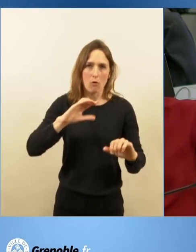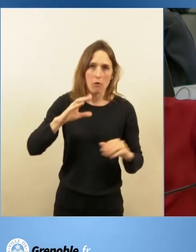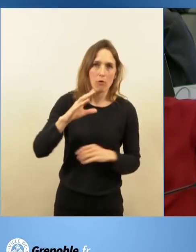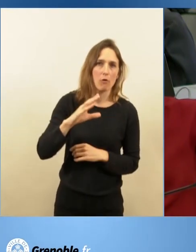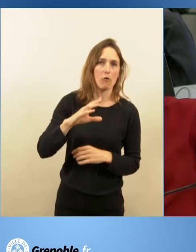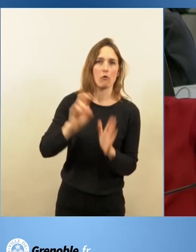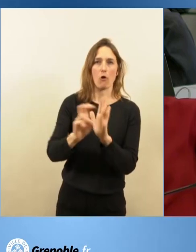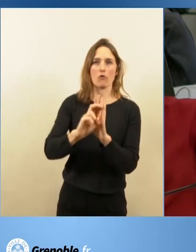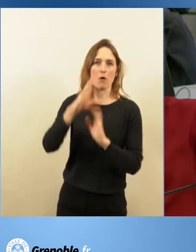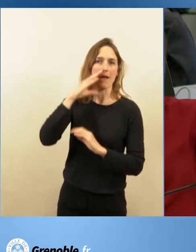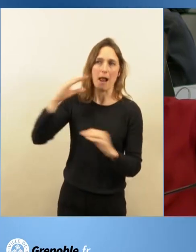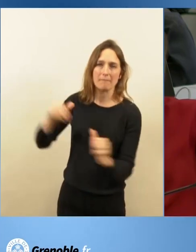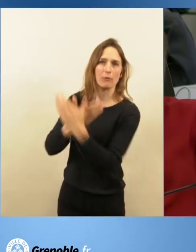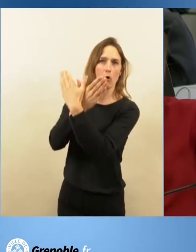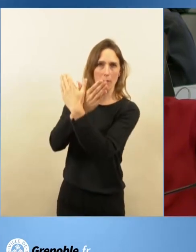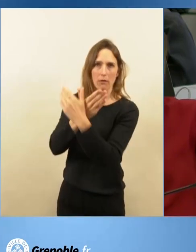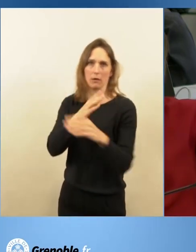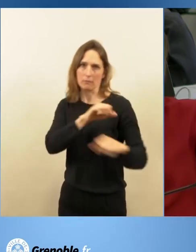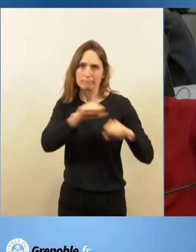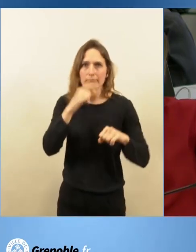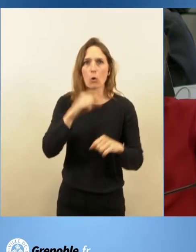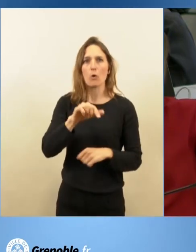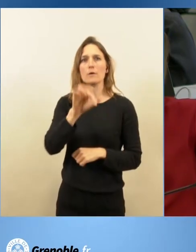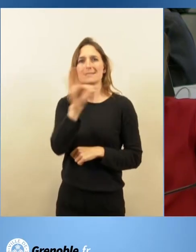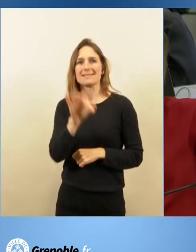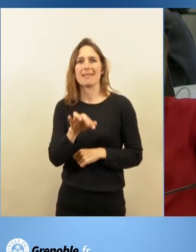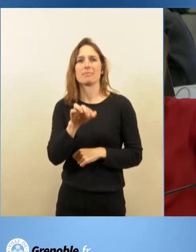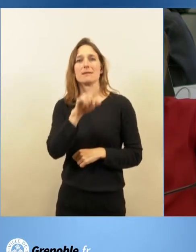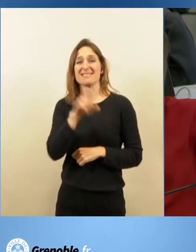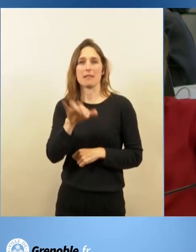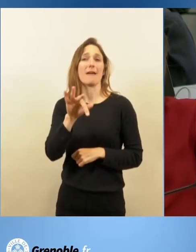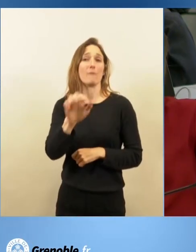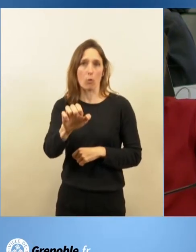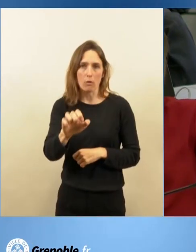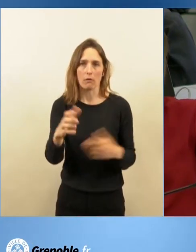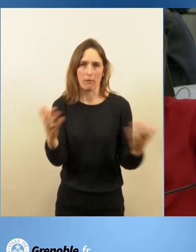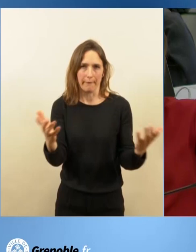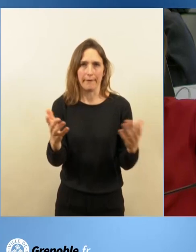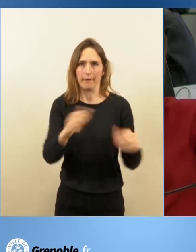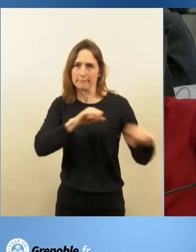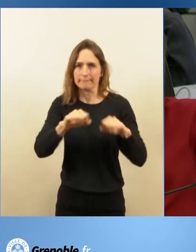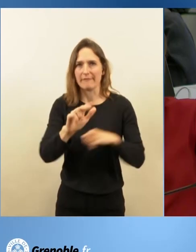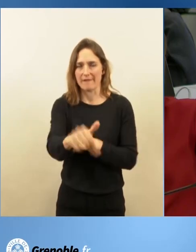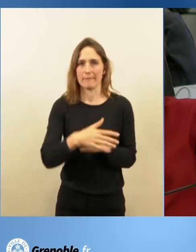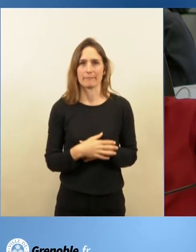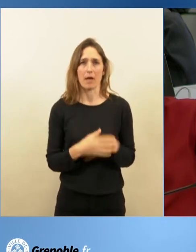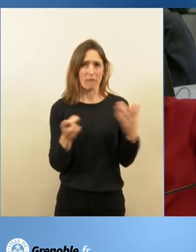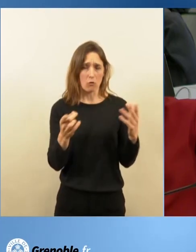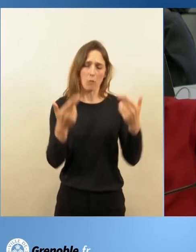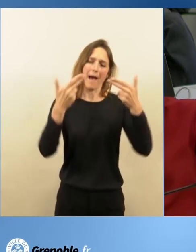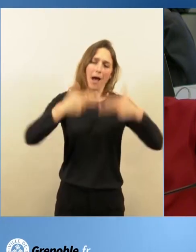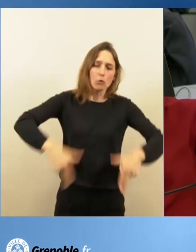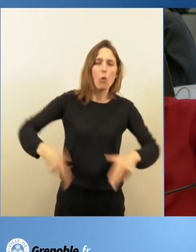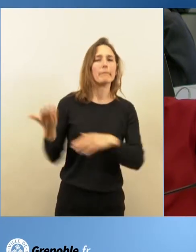en ayant voté contre en tout cas en contre les mesures d'accompagnement et en ayant autant dénoncé dans vos propos liminaires Monsieur le Maire la